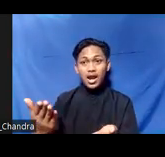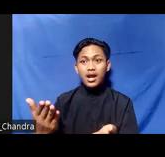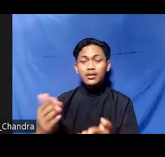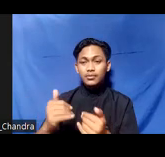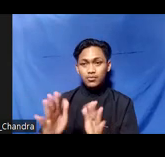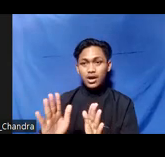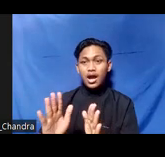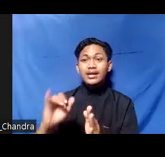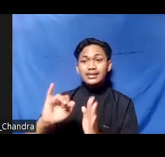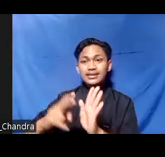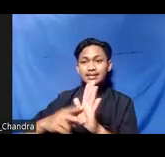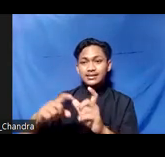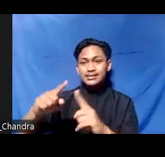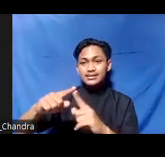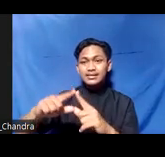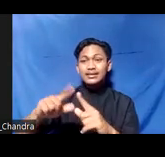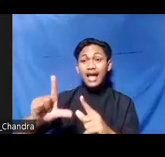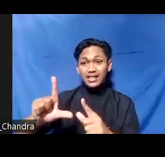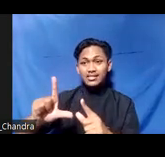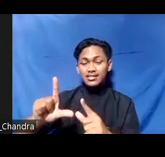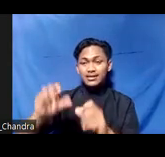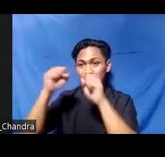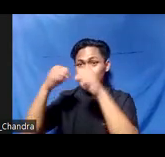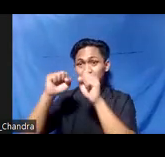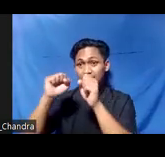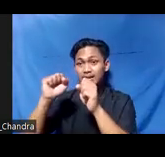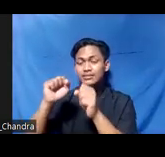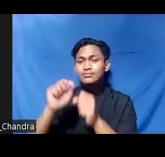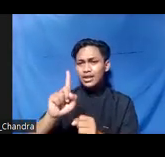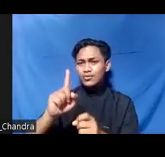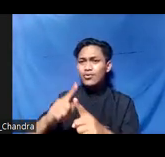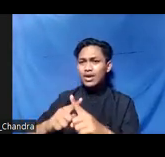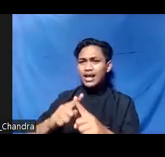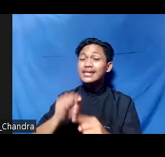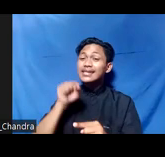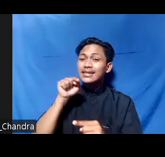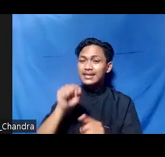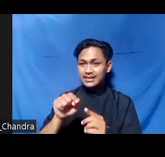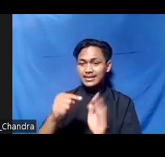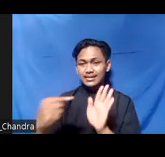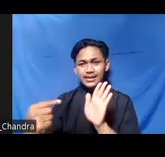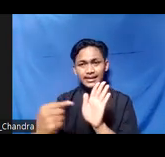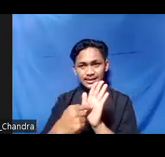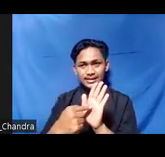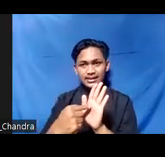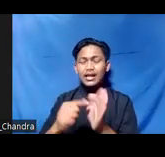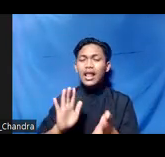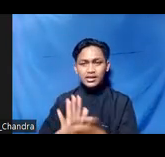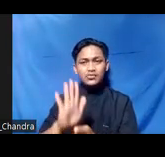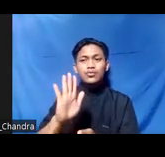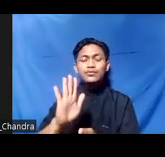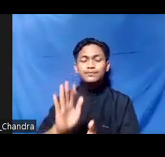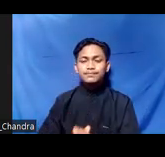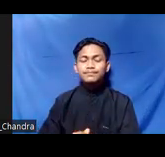tinggal sekali klik saja ini metadata dan pdfnya nanti akan tersimpan di